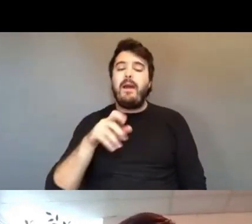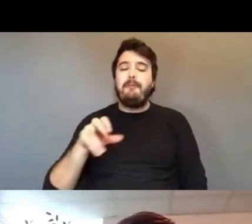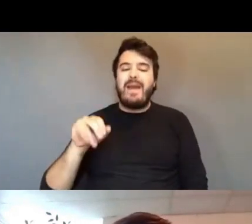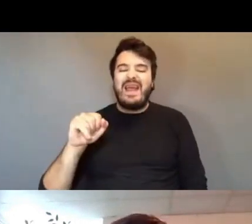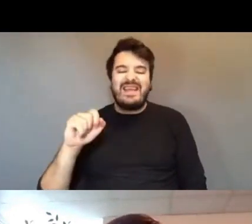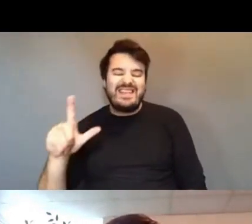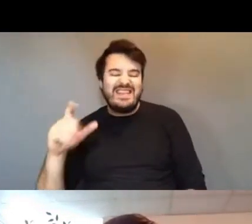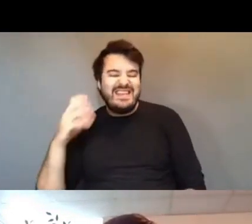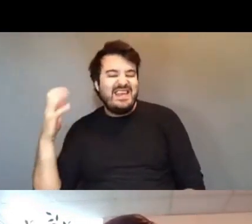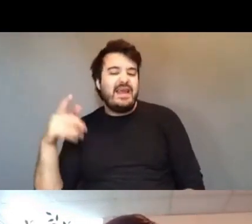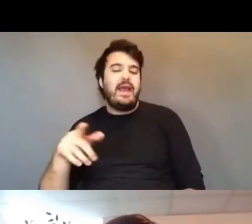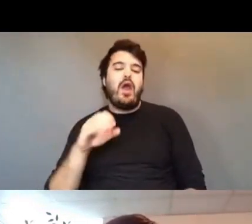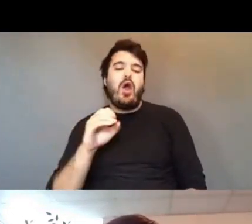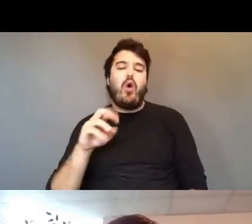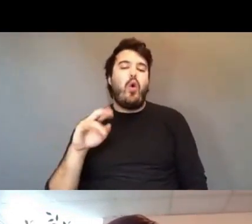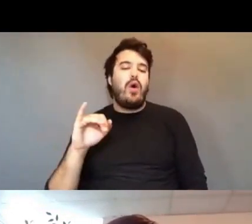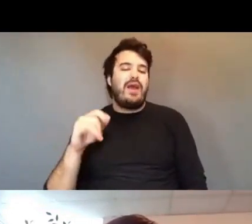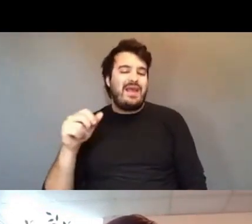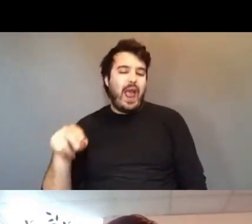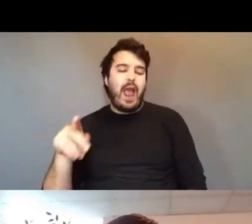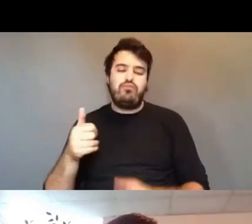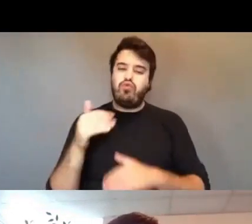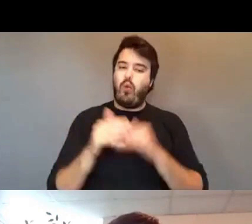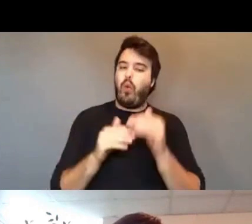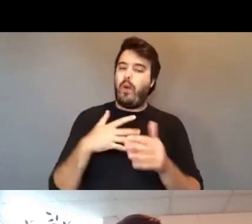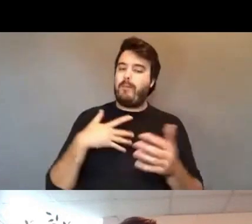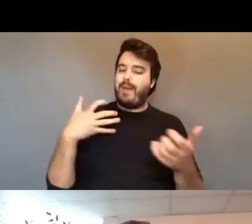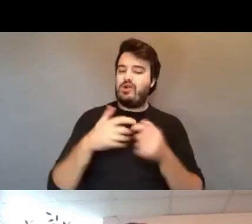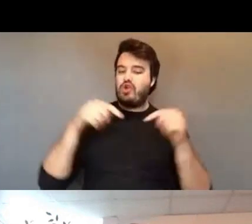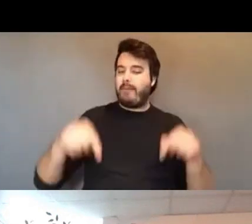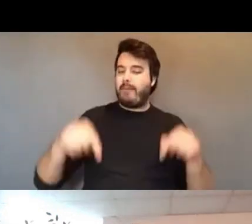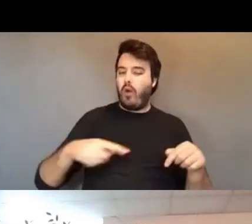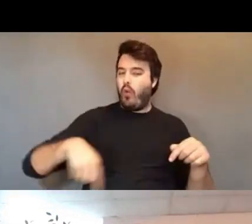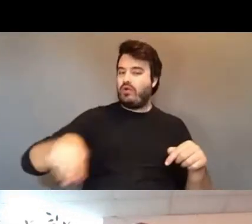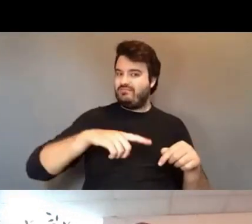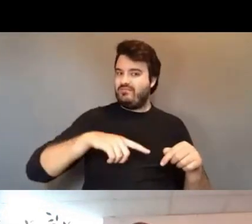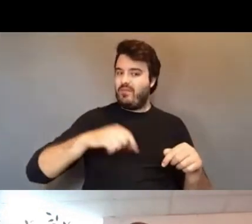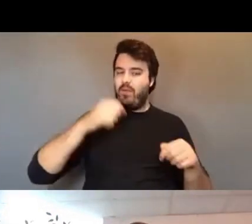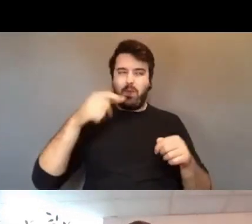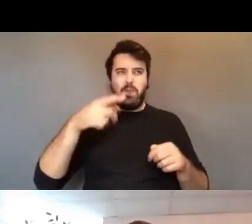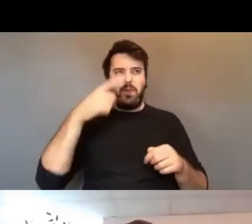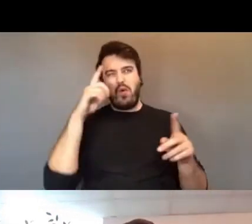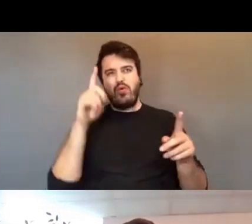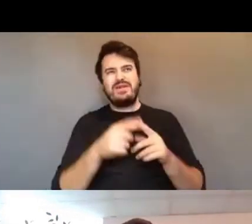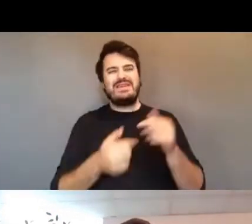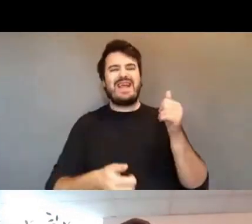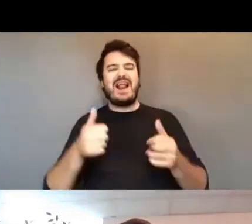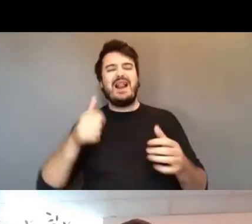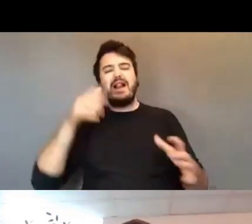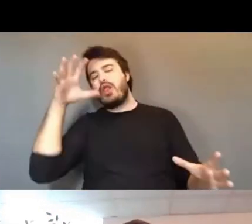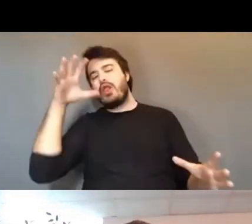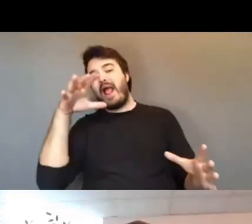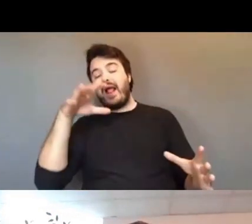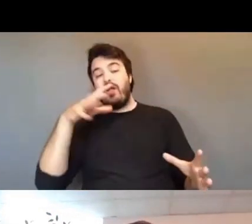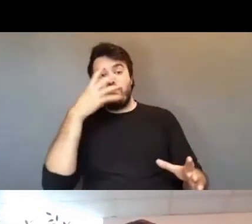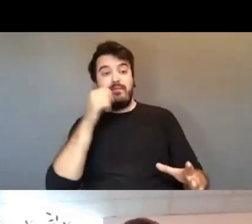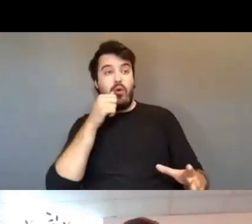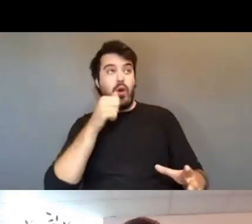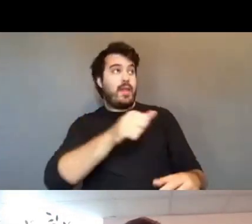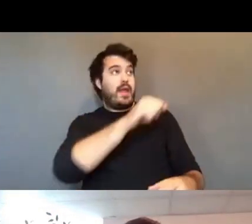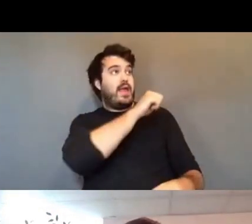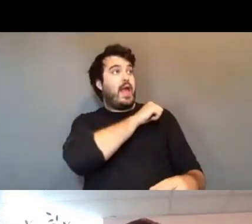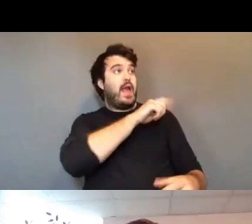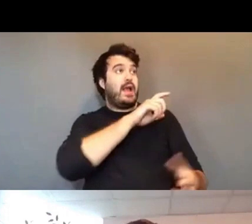qui vont être beaucoup plus heureux en bas. Donc, on peut aussi penser à quel type d'ensoleillement on a sur notre cour quand on fait